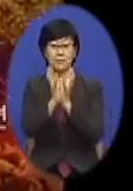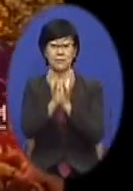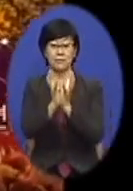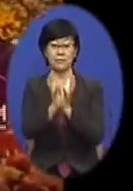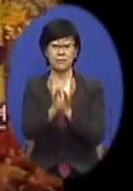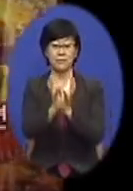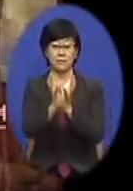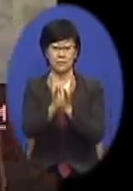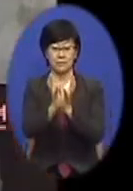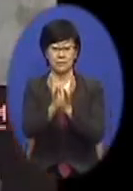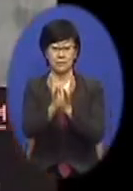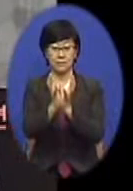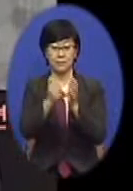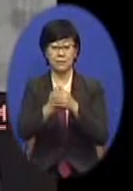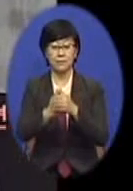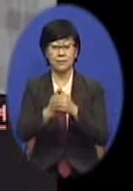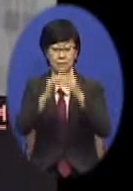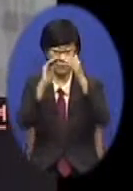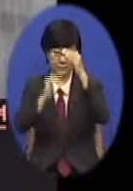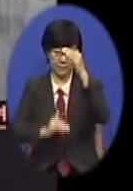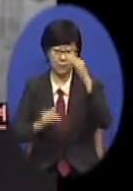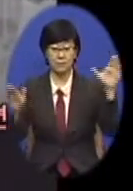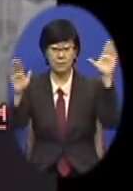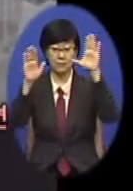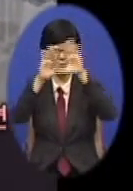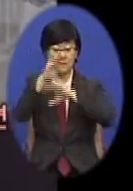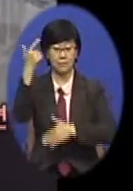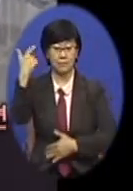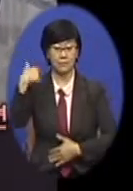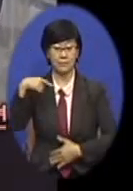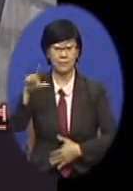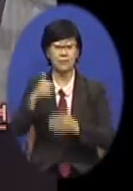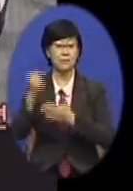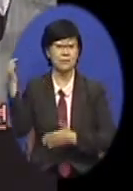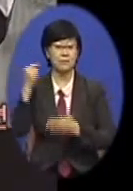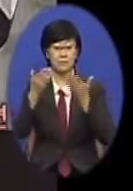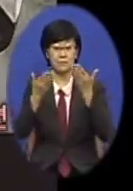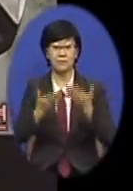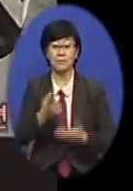그 사연 밤을 새워